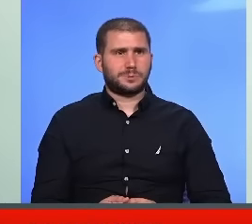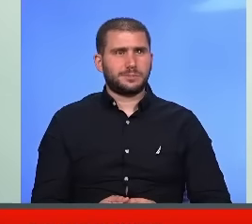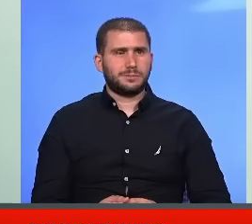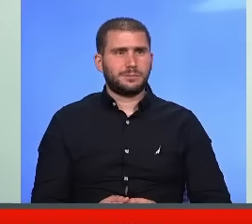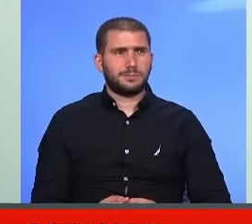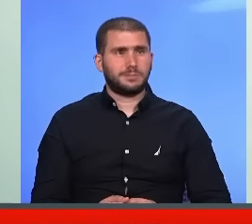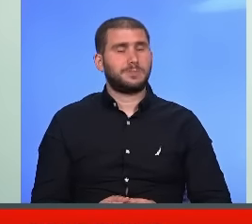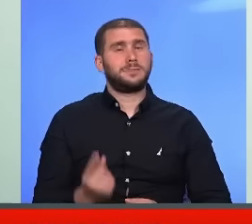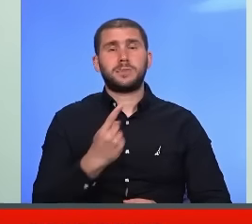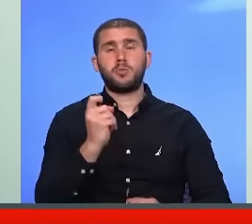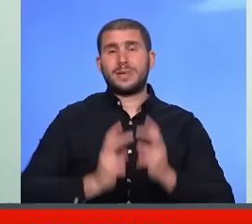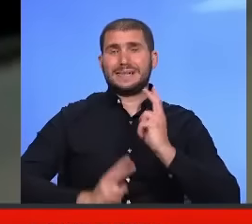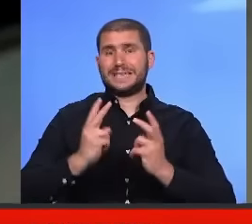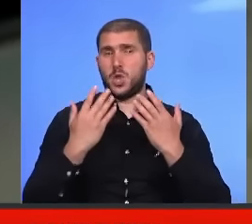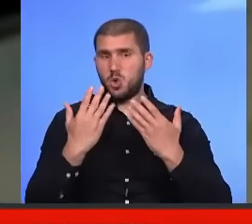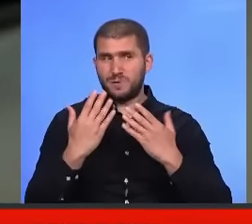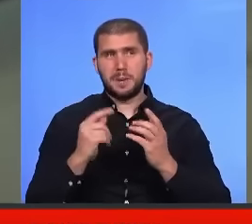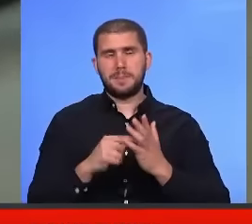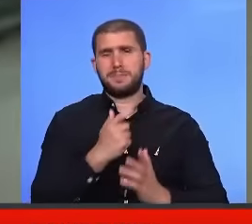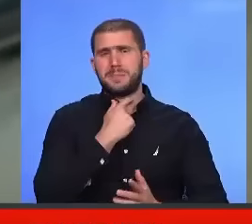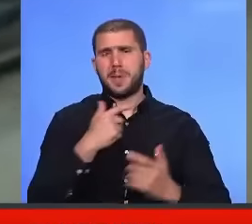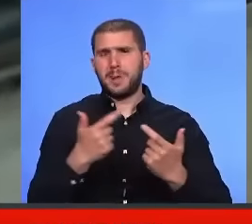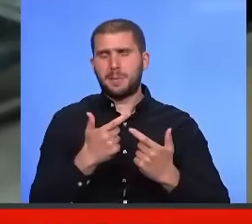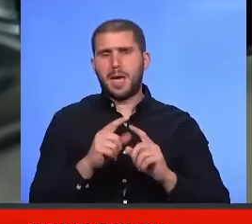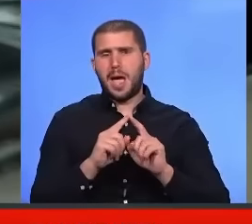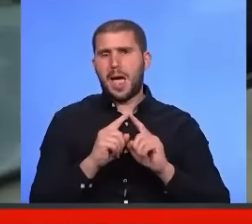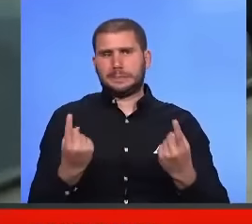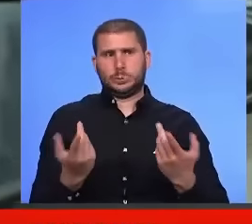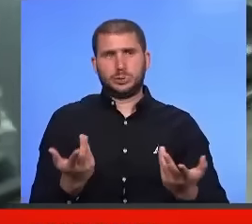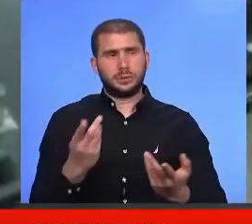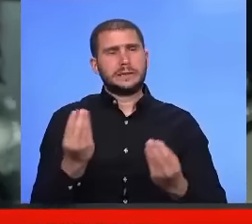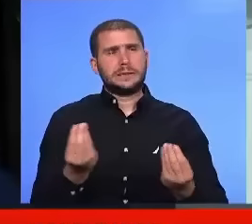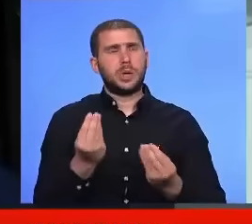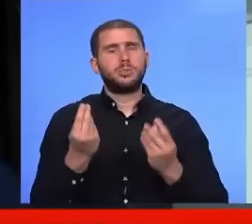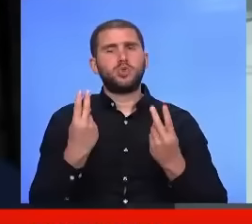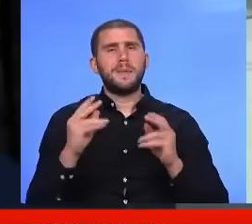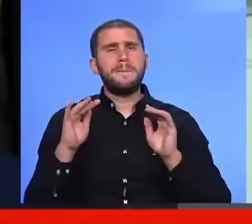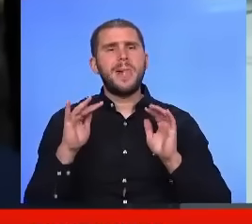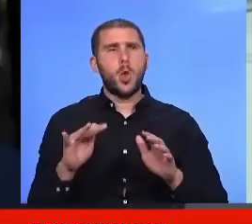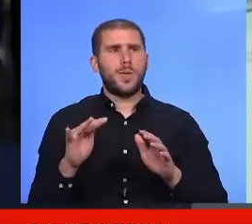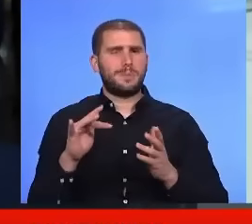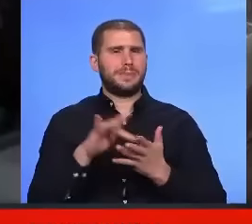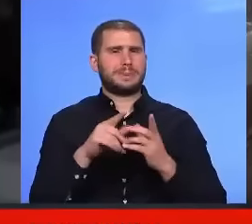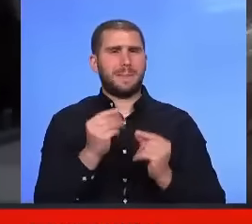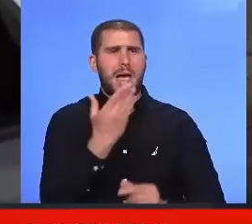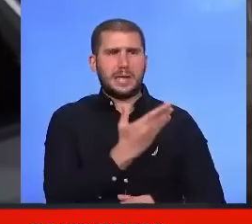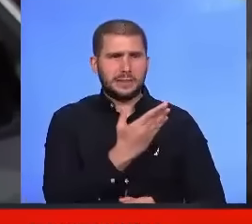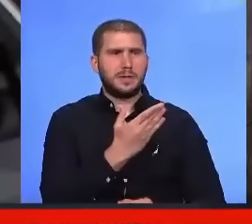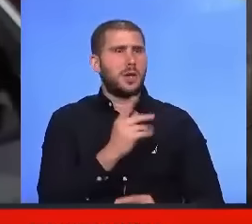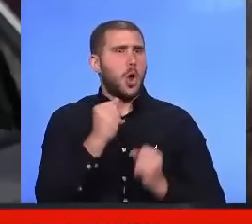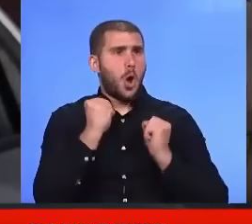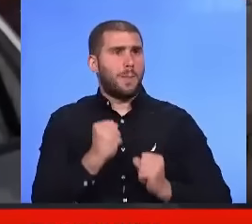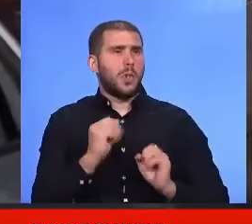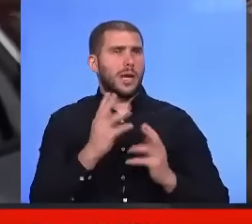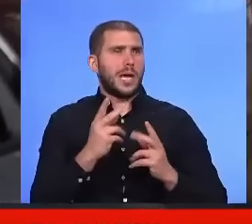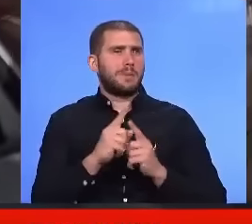מאות יצרני אופנה נקלעו בצל המלחמה למצב אבסורדי, סחורה במיליוני שקלים נמצאת בעזה, בספק רב אם תמצא